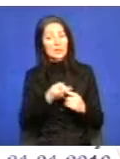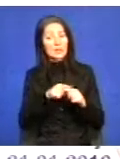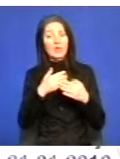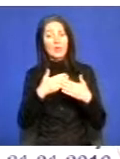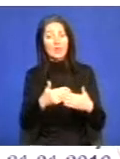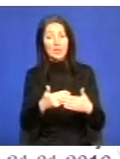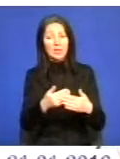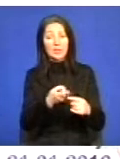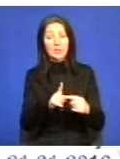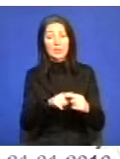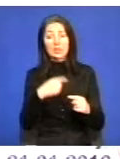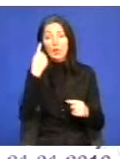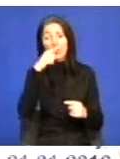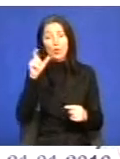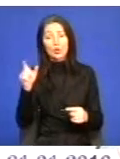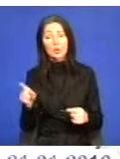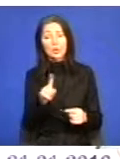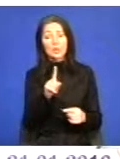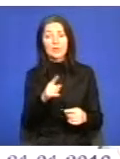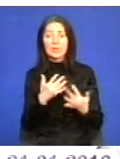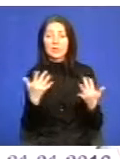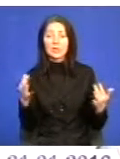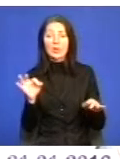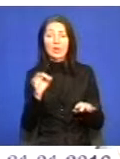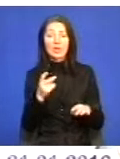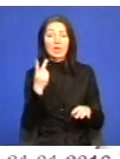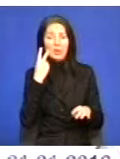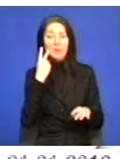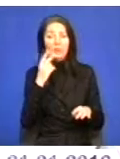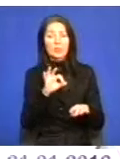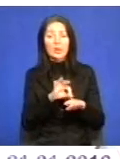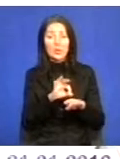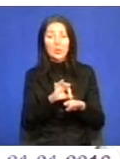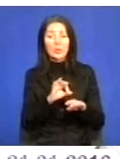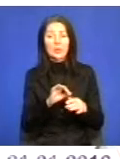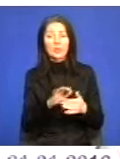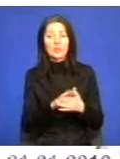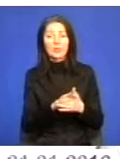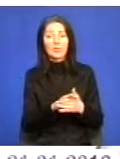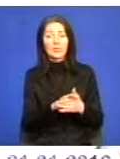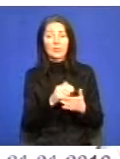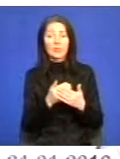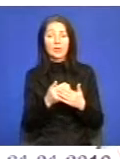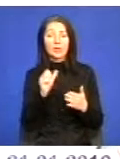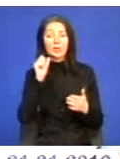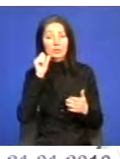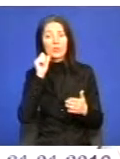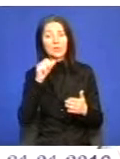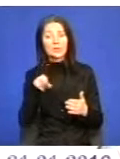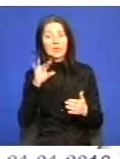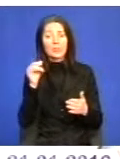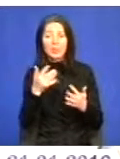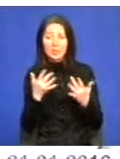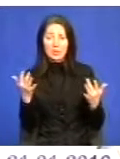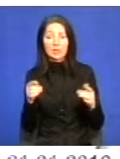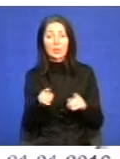це особи із всілякими хронічними станами, типу цукровий діабет і тому